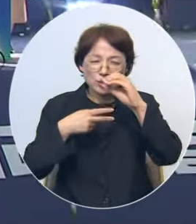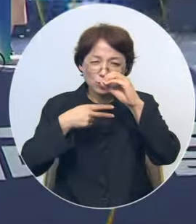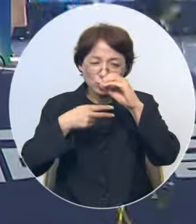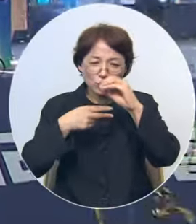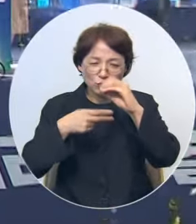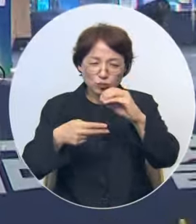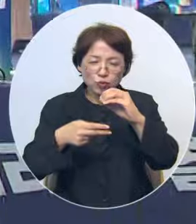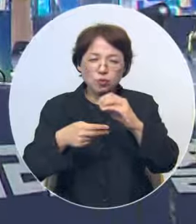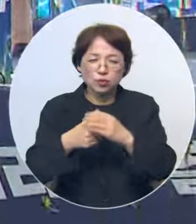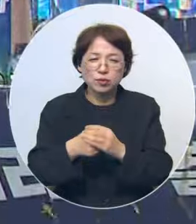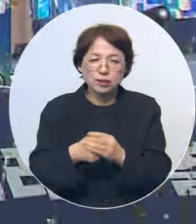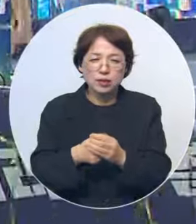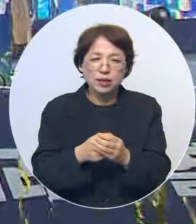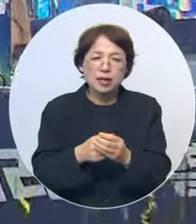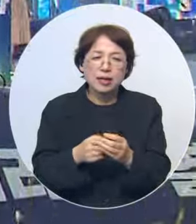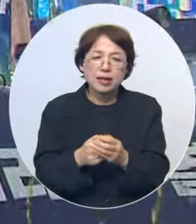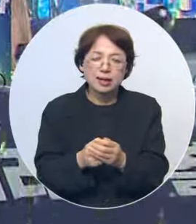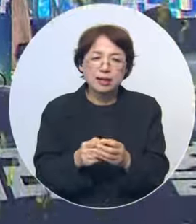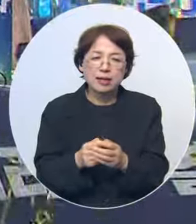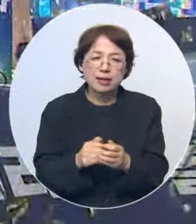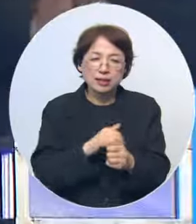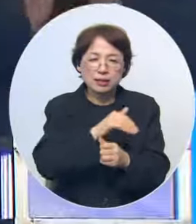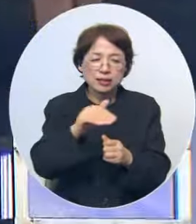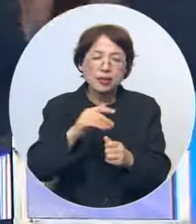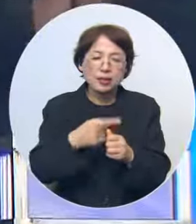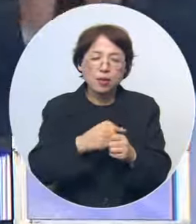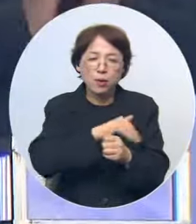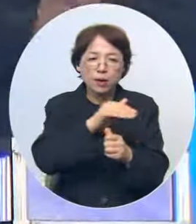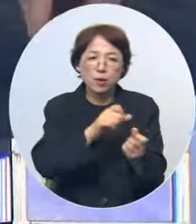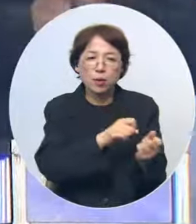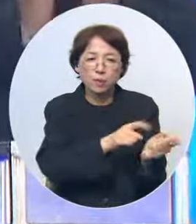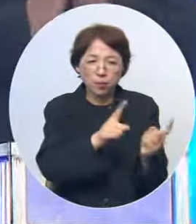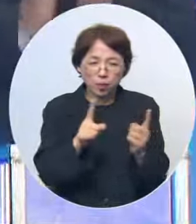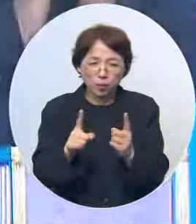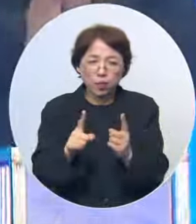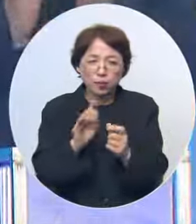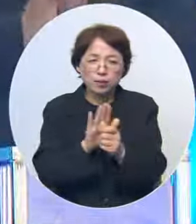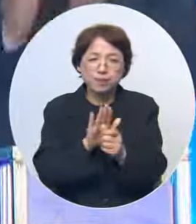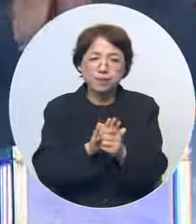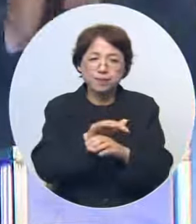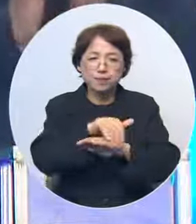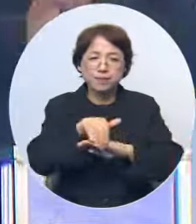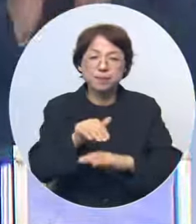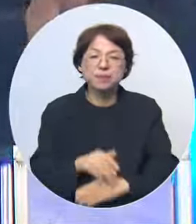생태복원 등을 적극 지원할 것이라 밝혔습니다. KTV 최다희입니다.